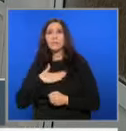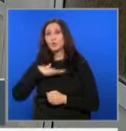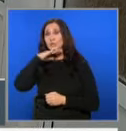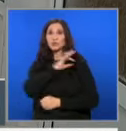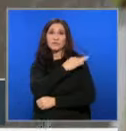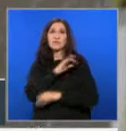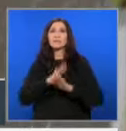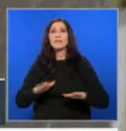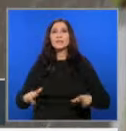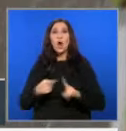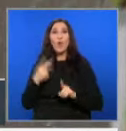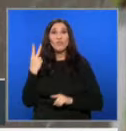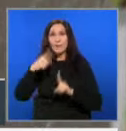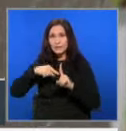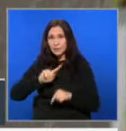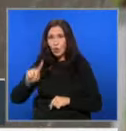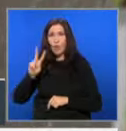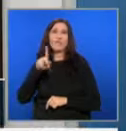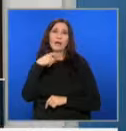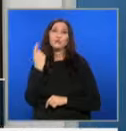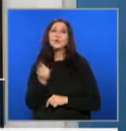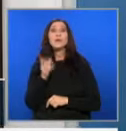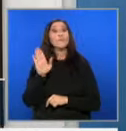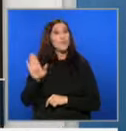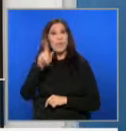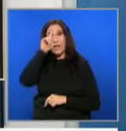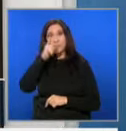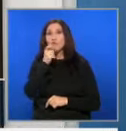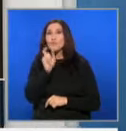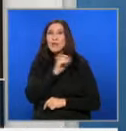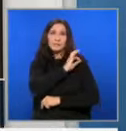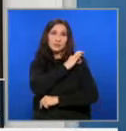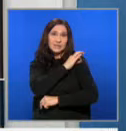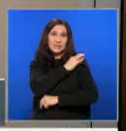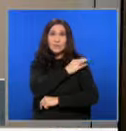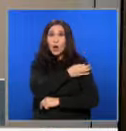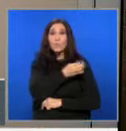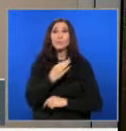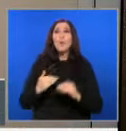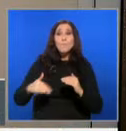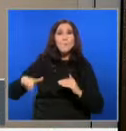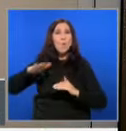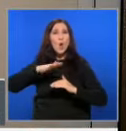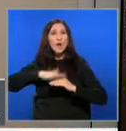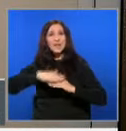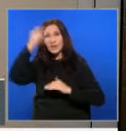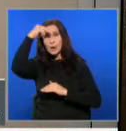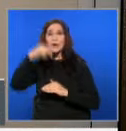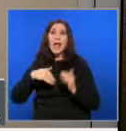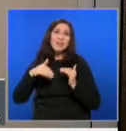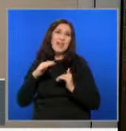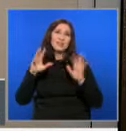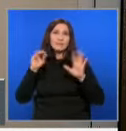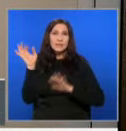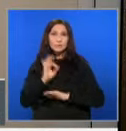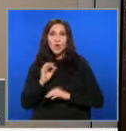ваксини за децата от 2 месеца до 2 години. По думите, имунизационното покритие у нас е над 90%. Очаква